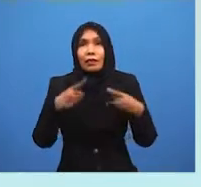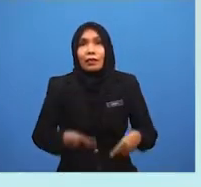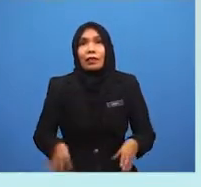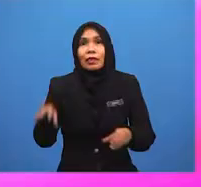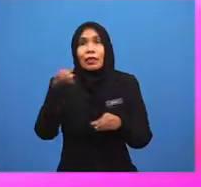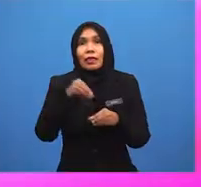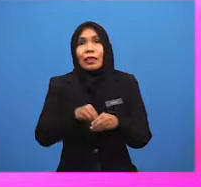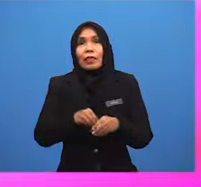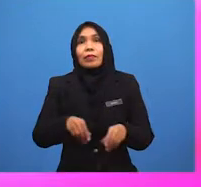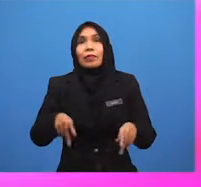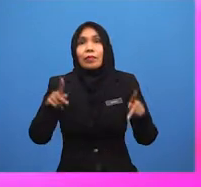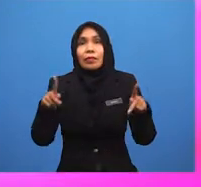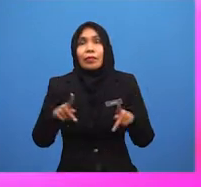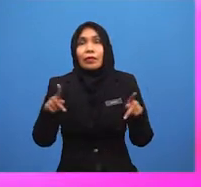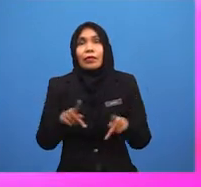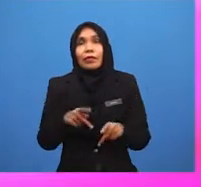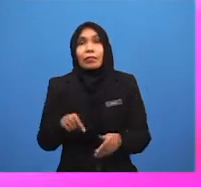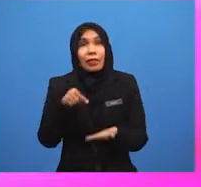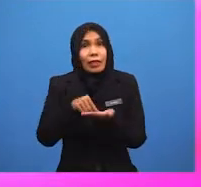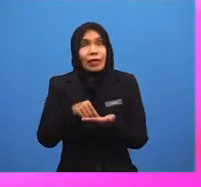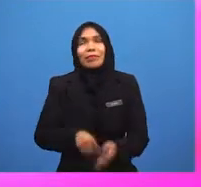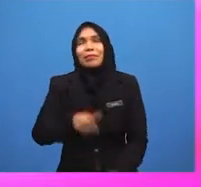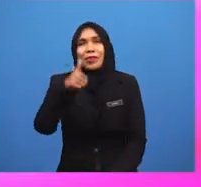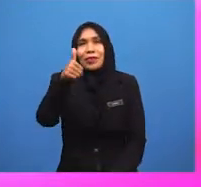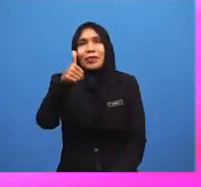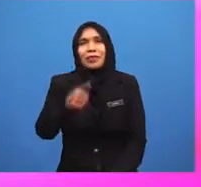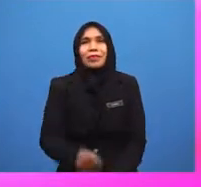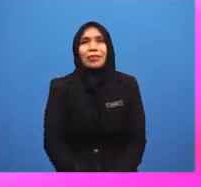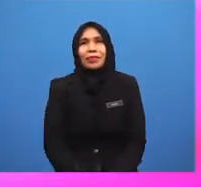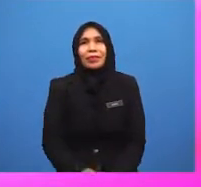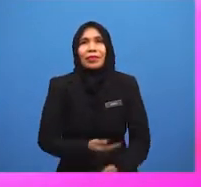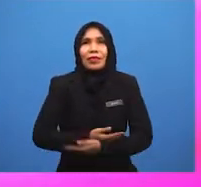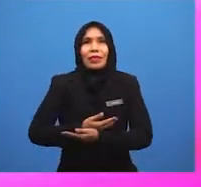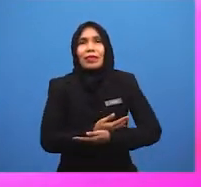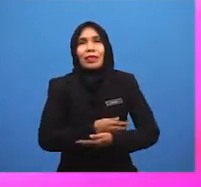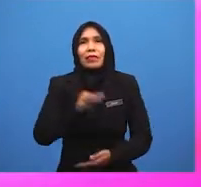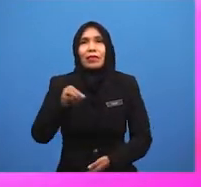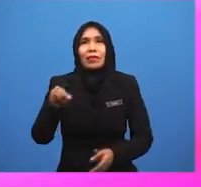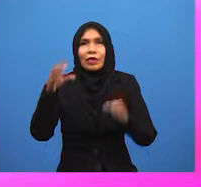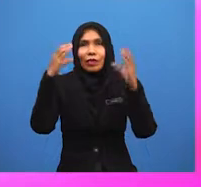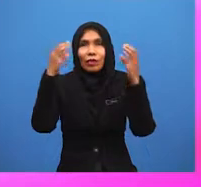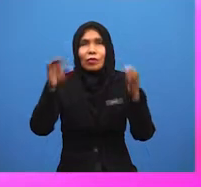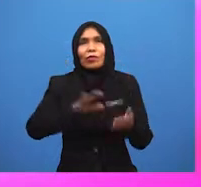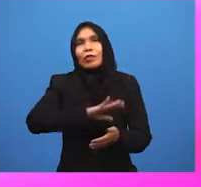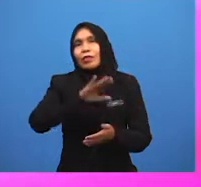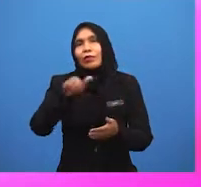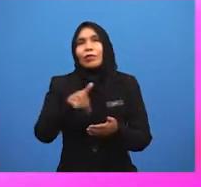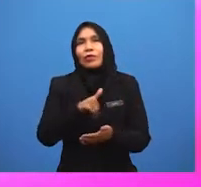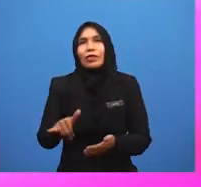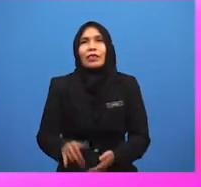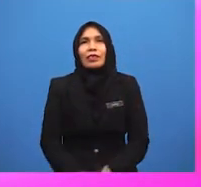sebegini? Oh, pernah. Bagus. Anak-anak murid cikgu semuanya bersikap